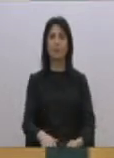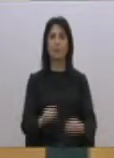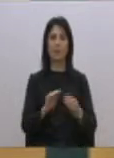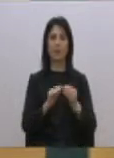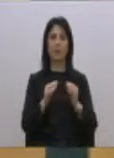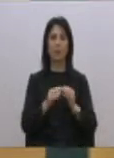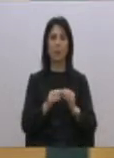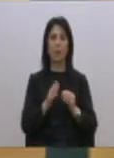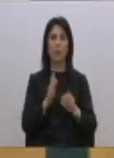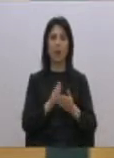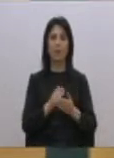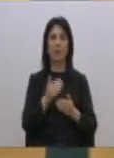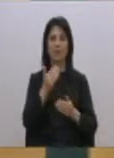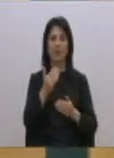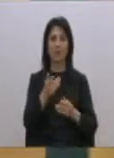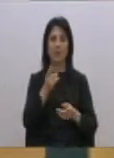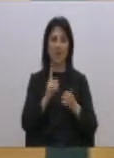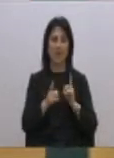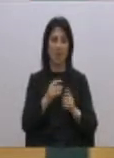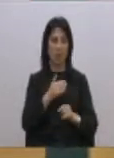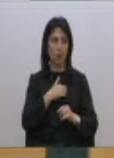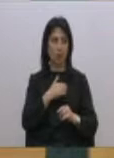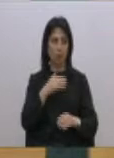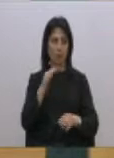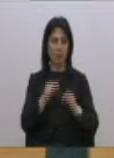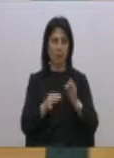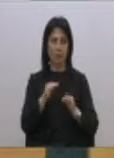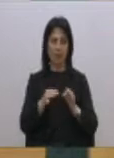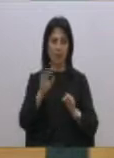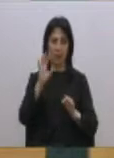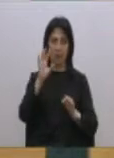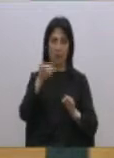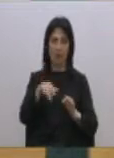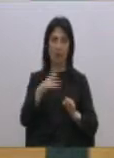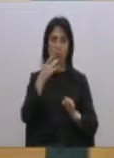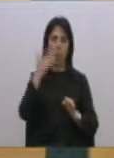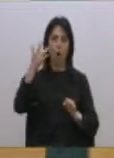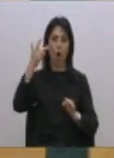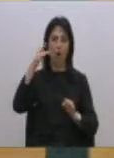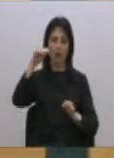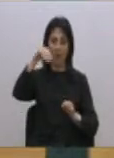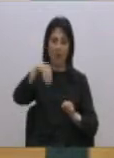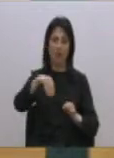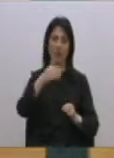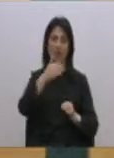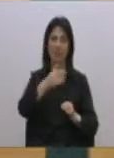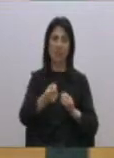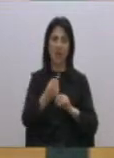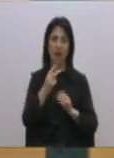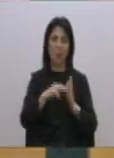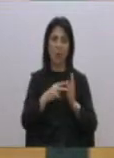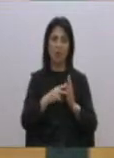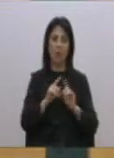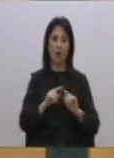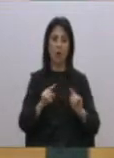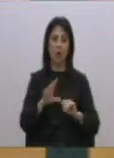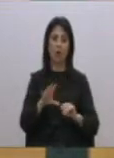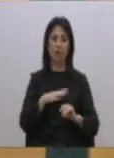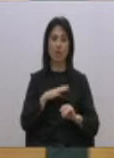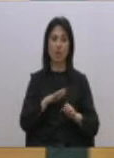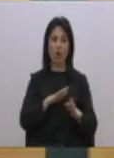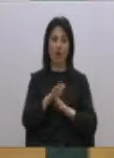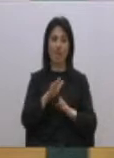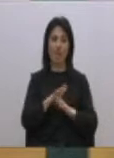პრობლემა არის ის, რომ თქვენ რეალურად გსურთ სასამართლოს პოლიტიზირება და თქვენი ამოცანაა, რომ ოპოზიციას კონდეს